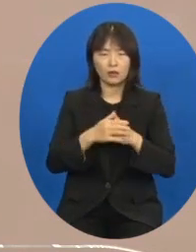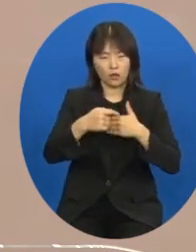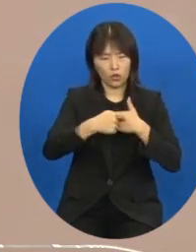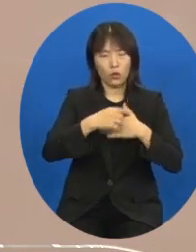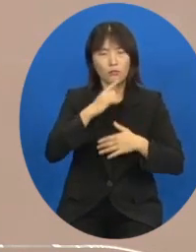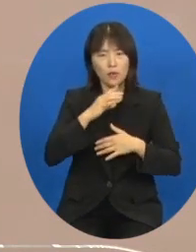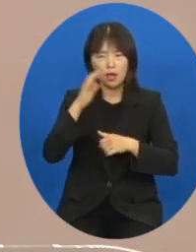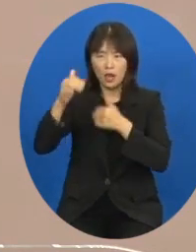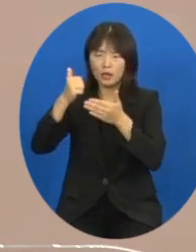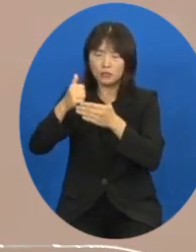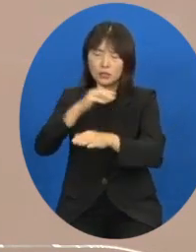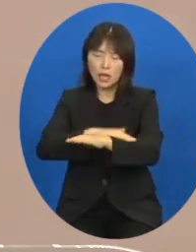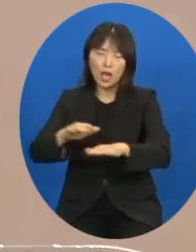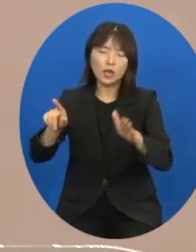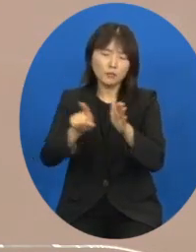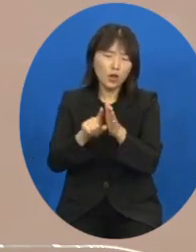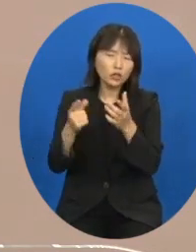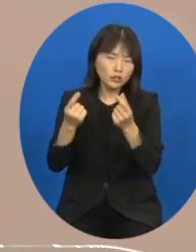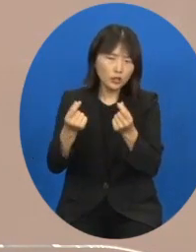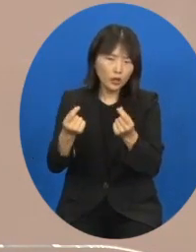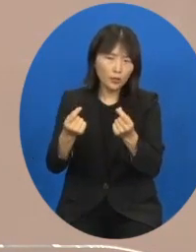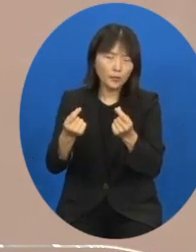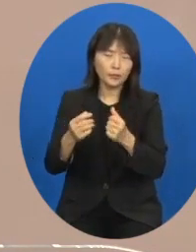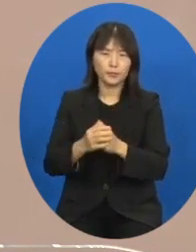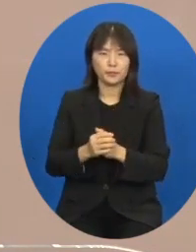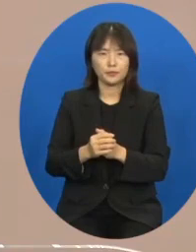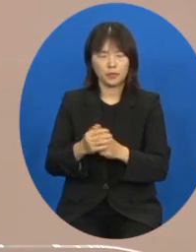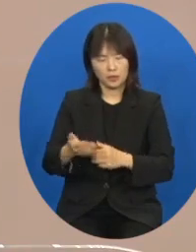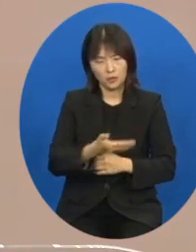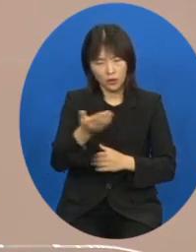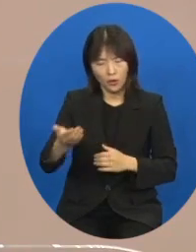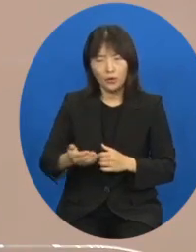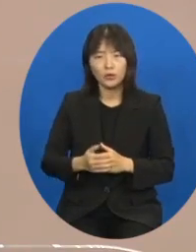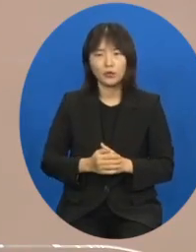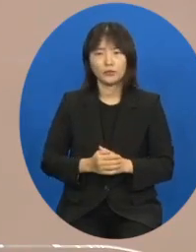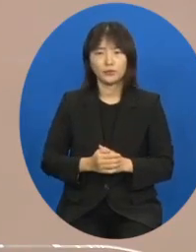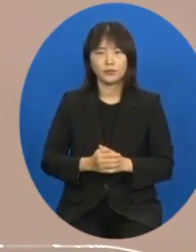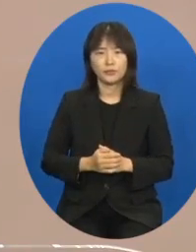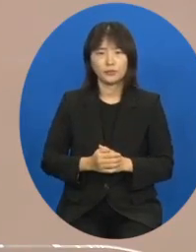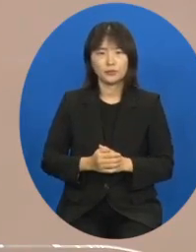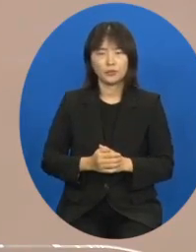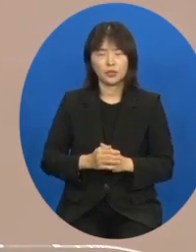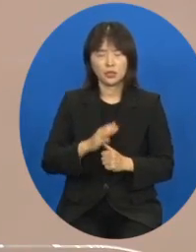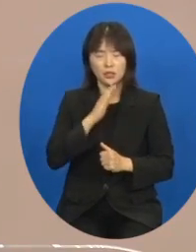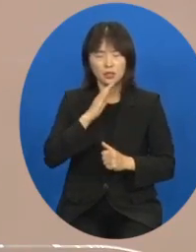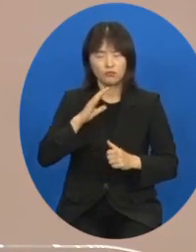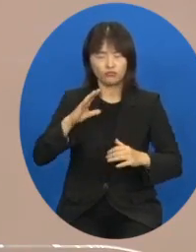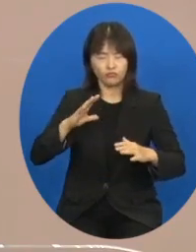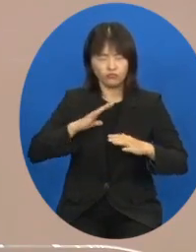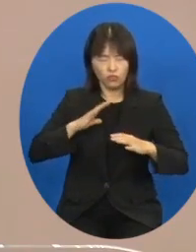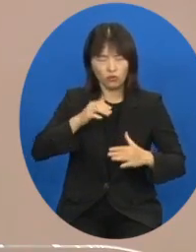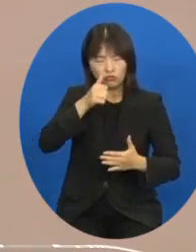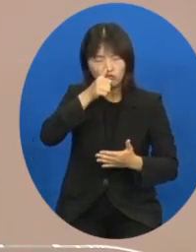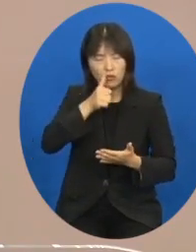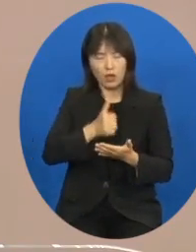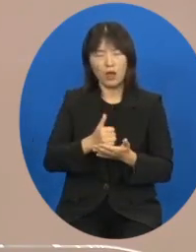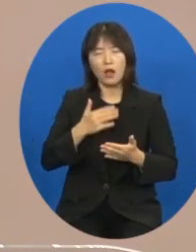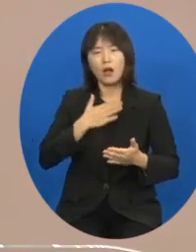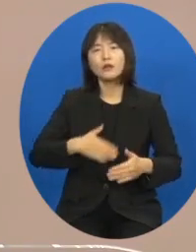겉으로만이라도 하나님 잘 믿는 것처럼 여러분, 이게 얼마나 무서운가를 알아야